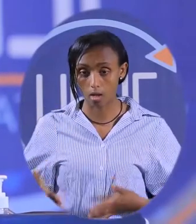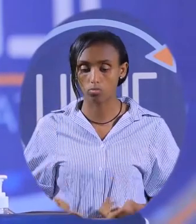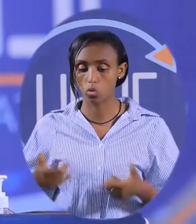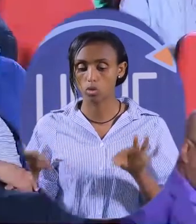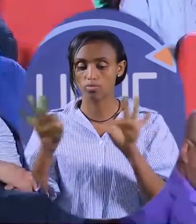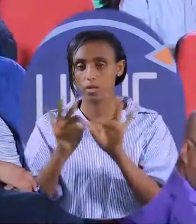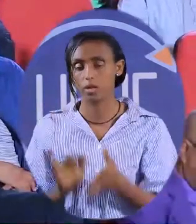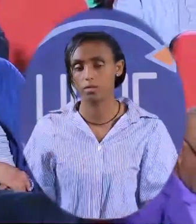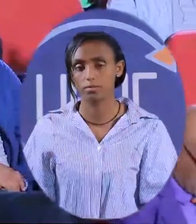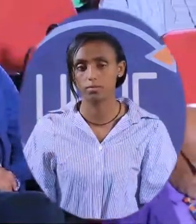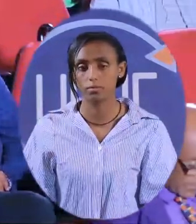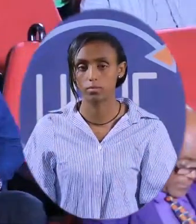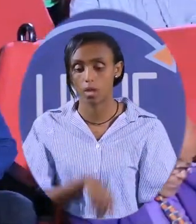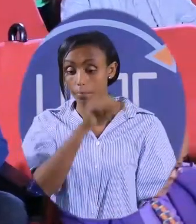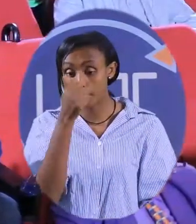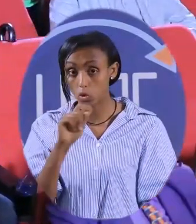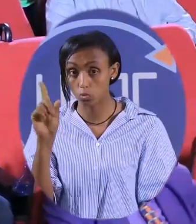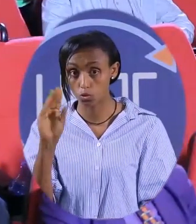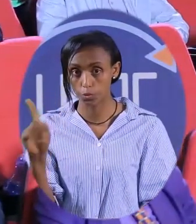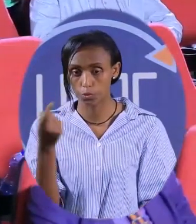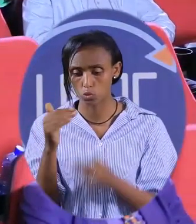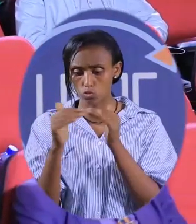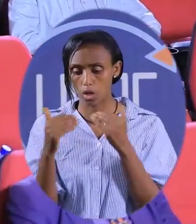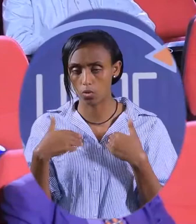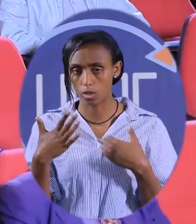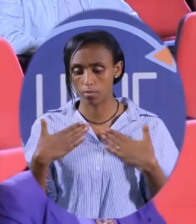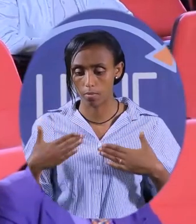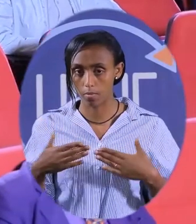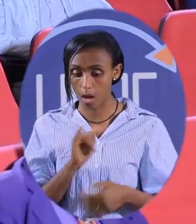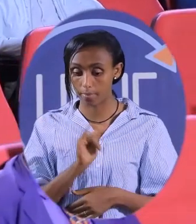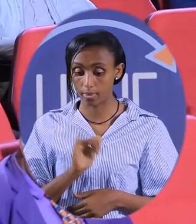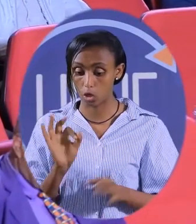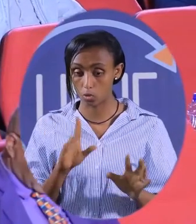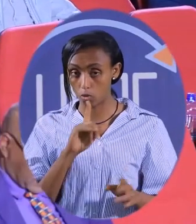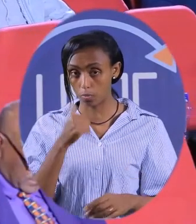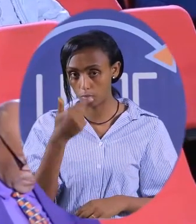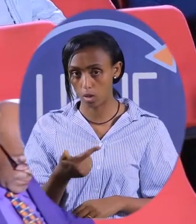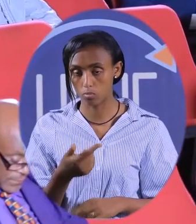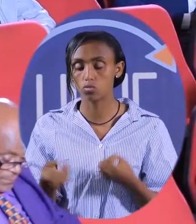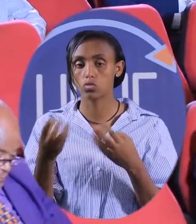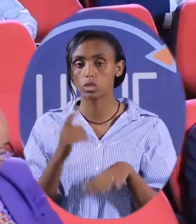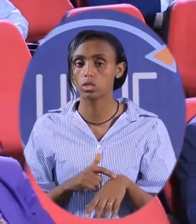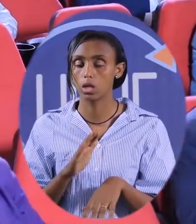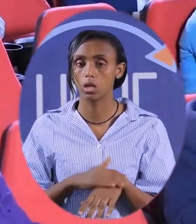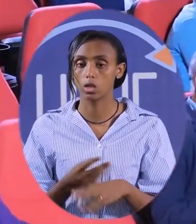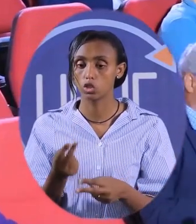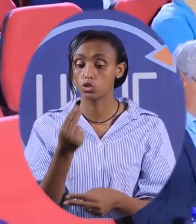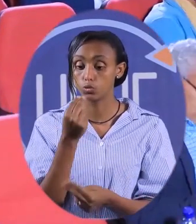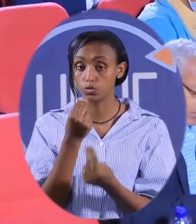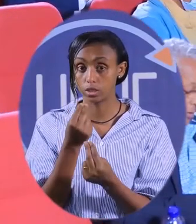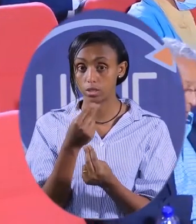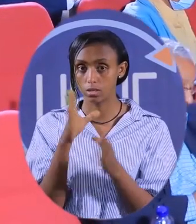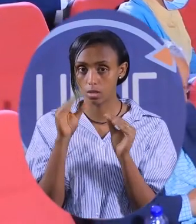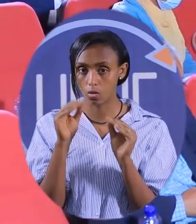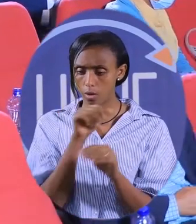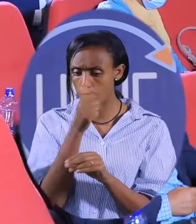ነው። የማንም የሁሉም ሰው እኩል የሆነ ነገር ባለቤት የሌለው ነው የሚባለው። ብዙ ጊዜ ስለ ኒውትሪሽን ስንነጋገር